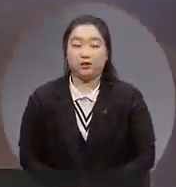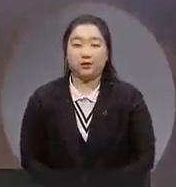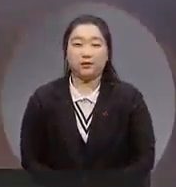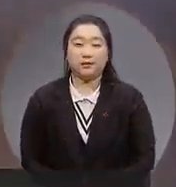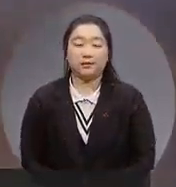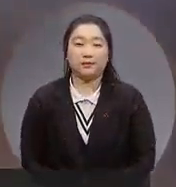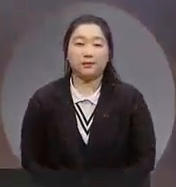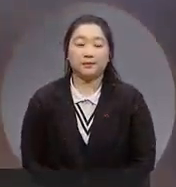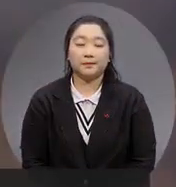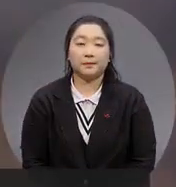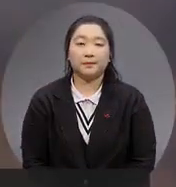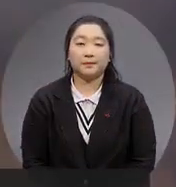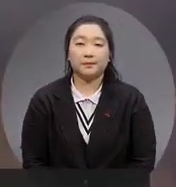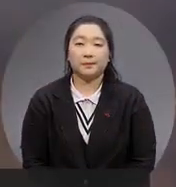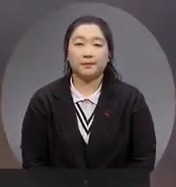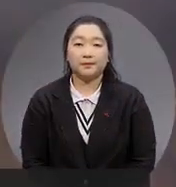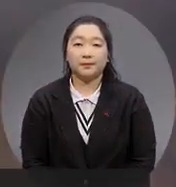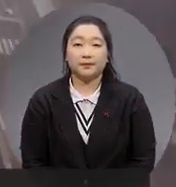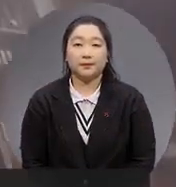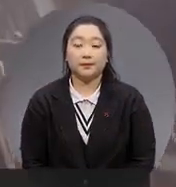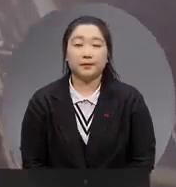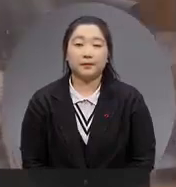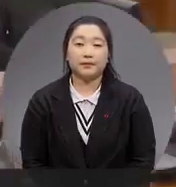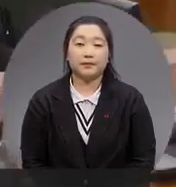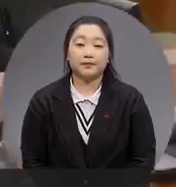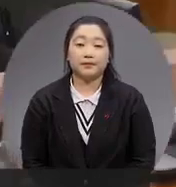김대용 기자입니다